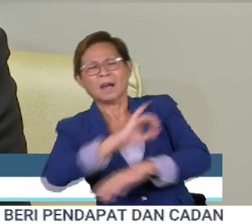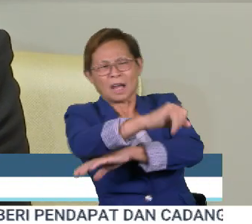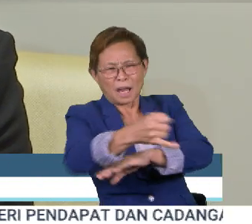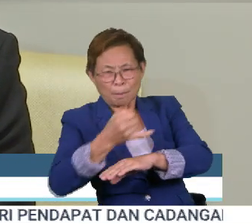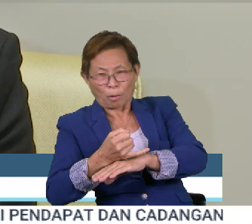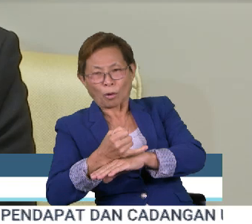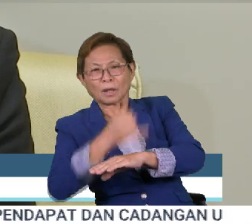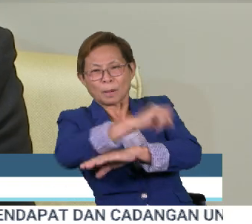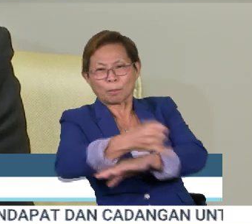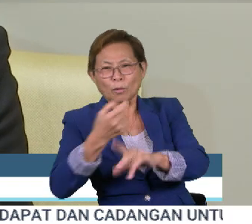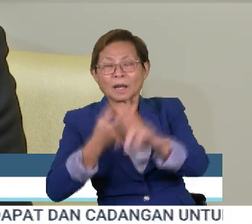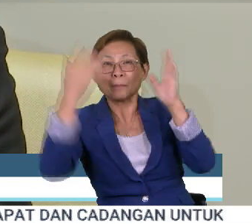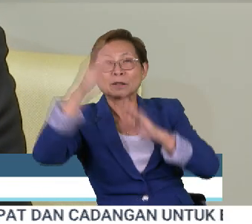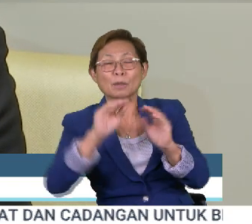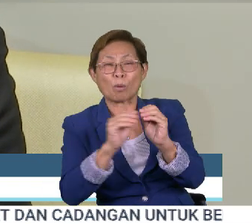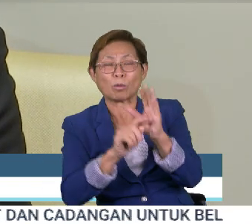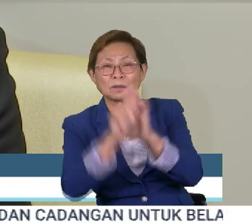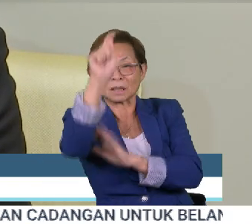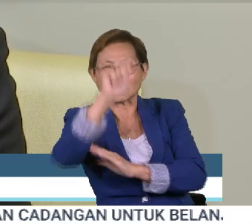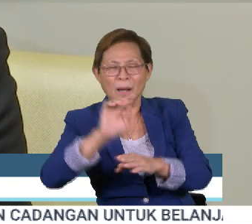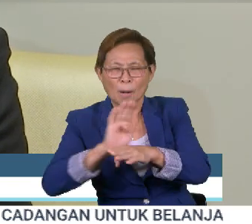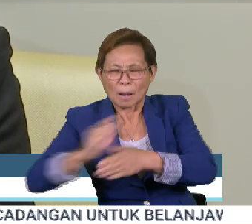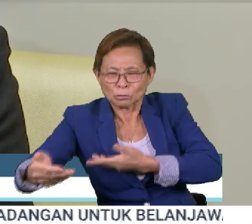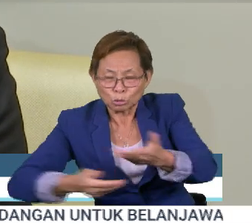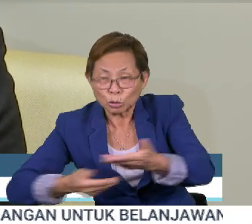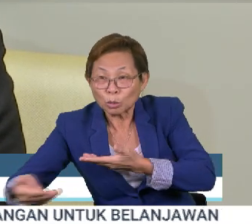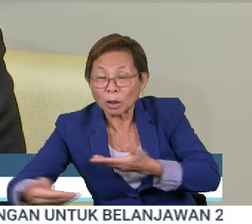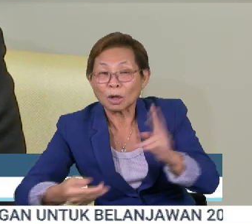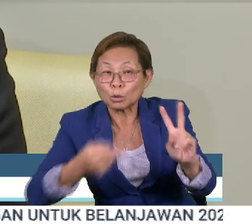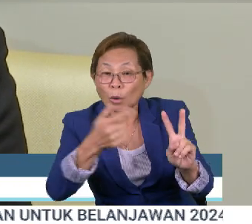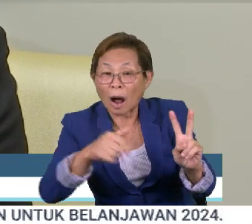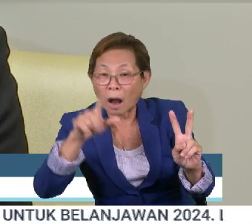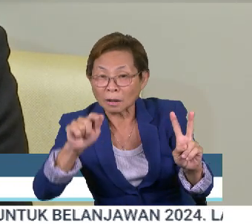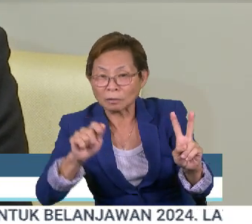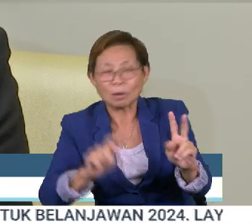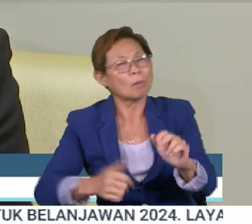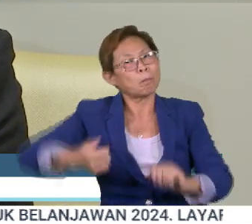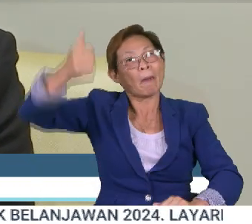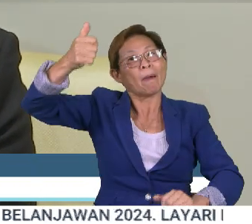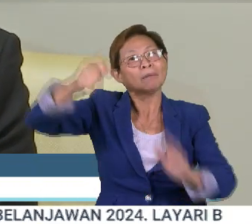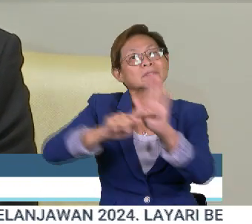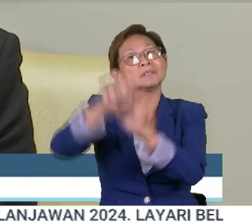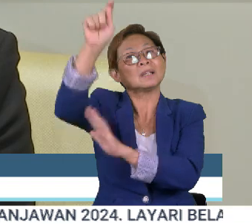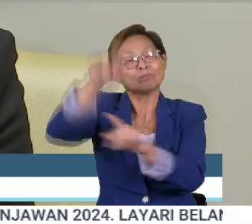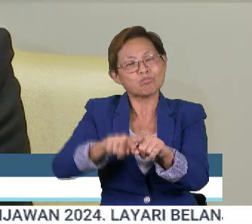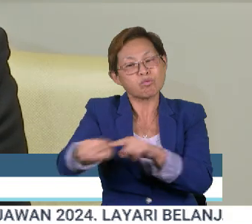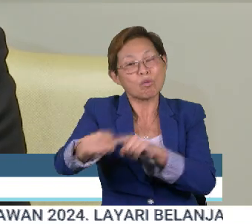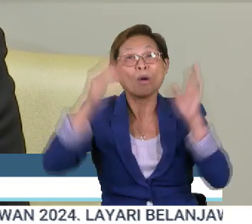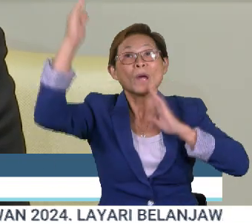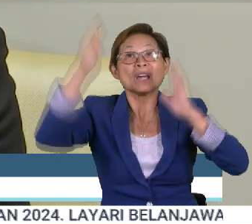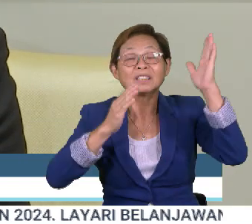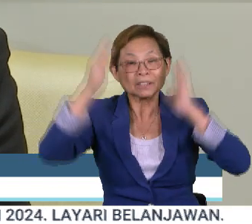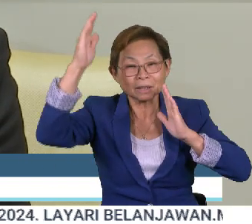Malaysia lebih tinggi dan perdagangan dua hala juga tertinggi. Ya.